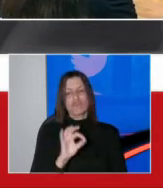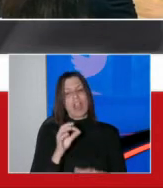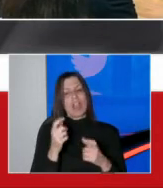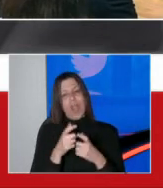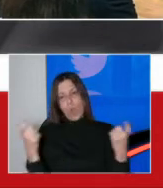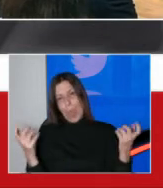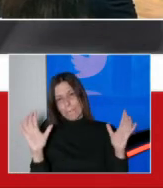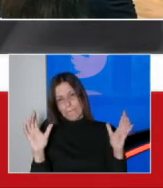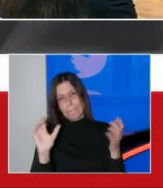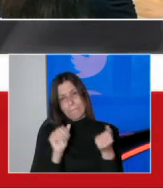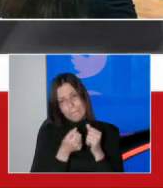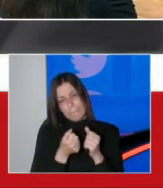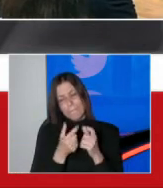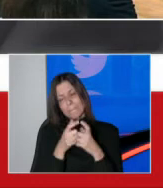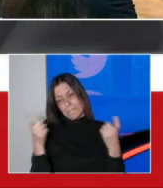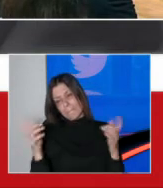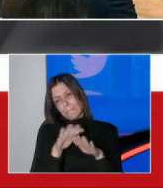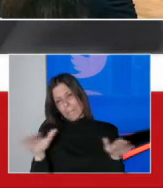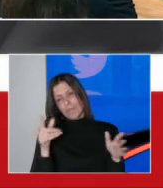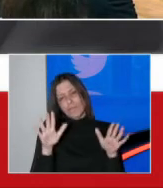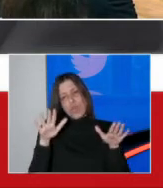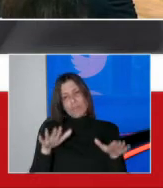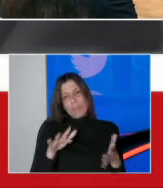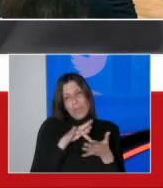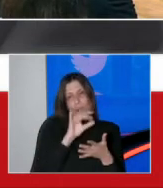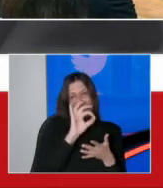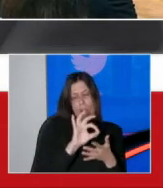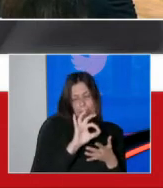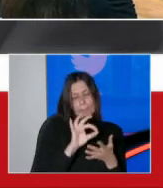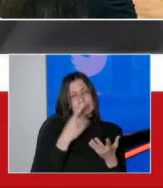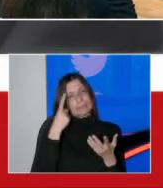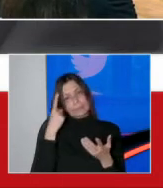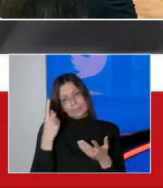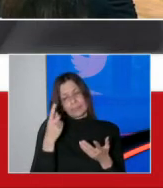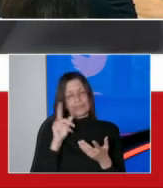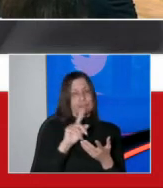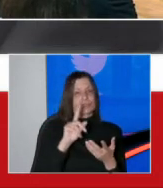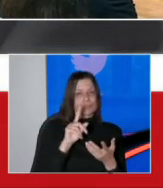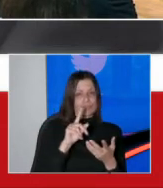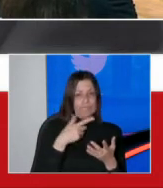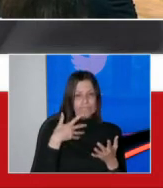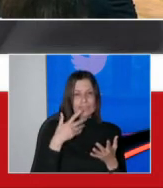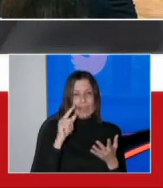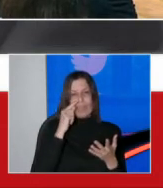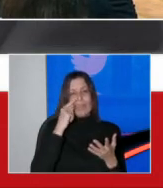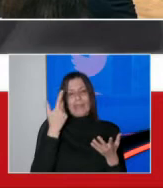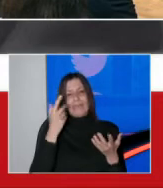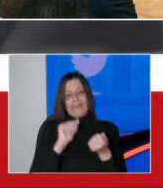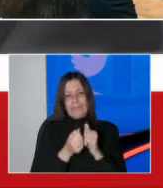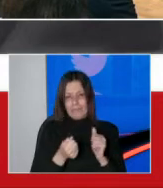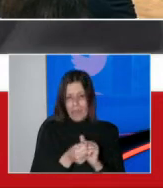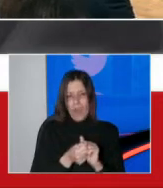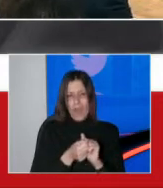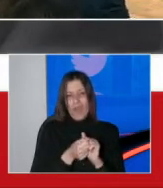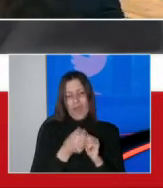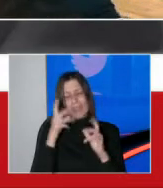האולם, או לרצפת האולם, והם יושבים במקומם, ובהנחה שהם לא מחטטים באף, או,